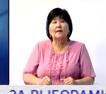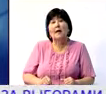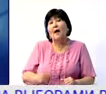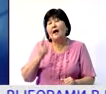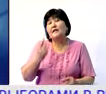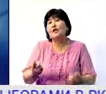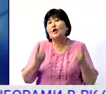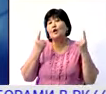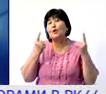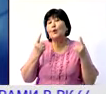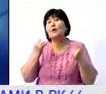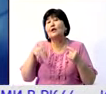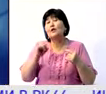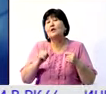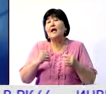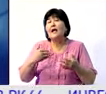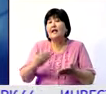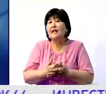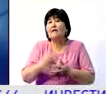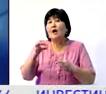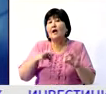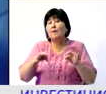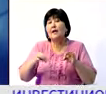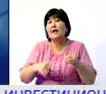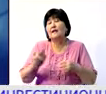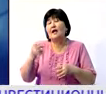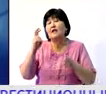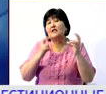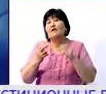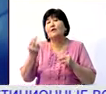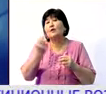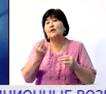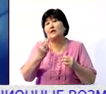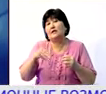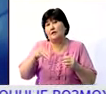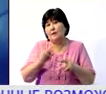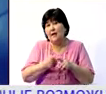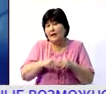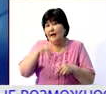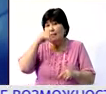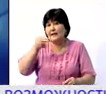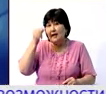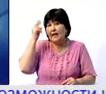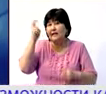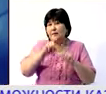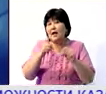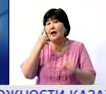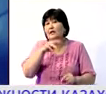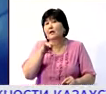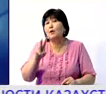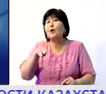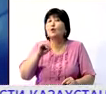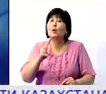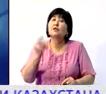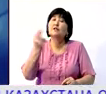Один из крупных индустриально-инновационных проектов – завод «Гижуба-Шиеле-Цемент». Мощность совместного казахстанско-китайского предприятия – 1 миллион тонн